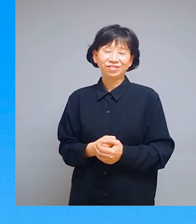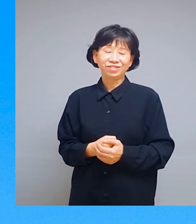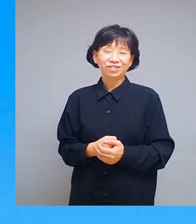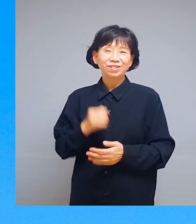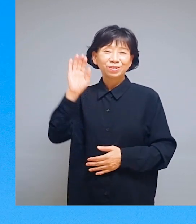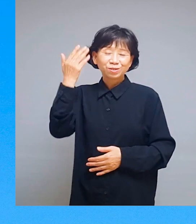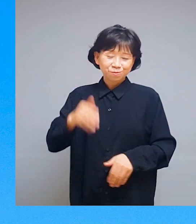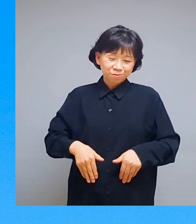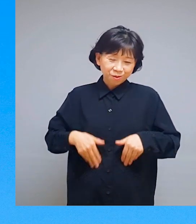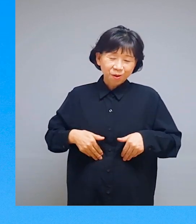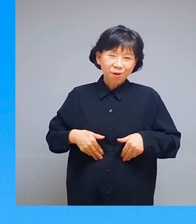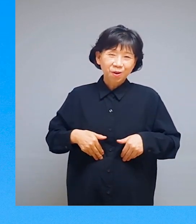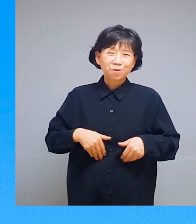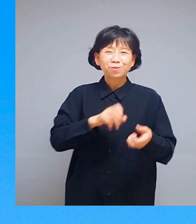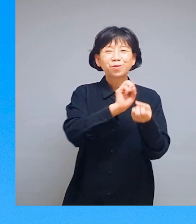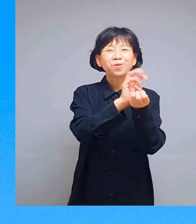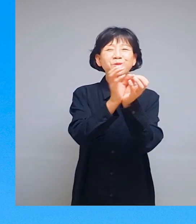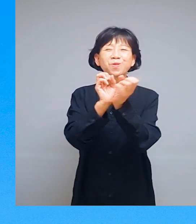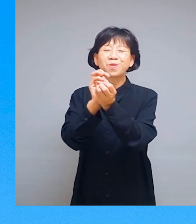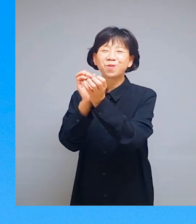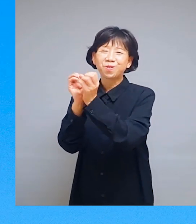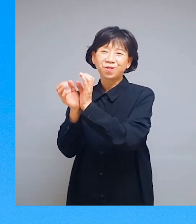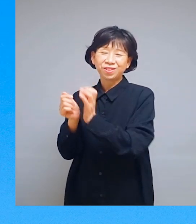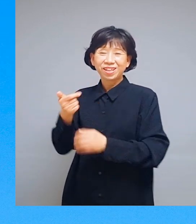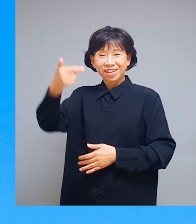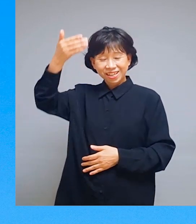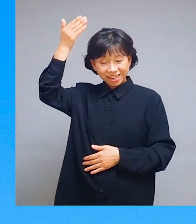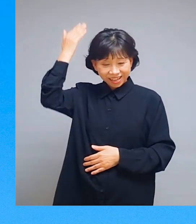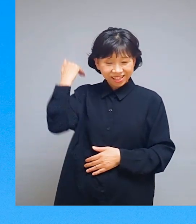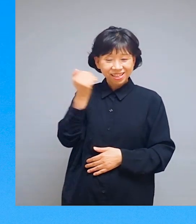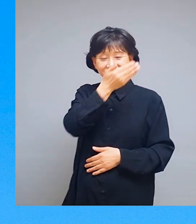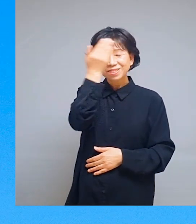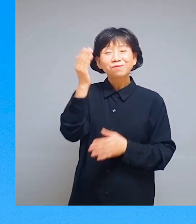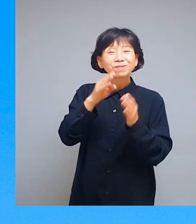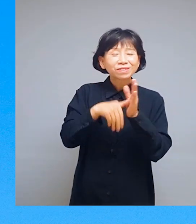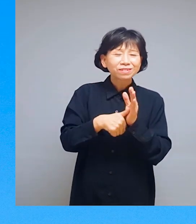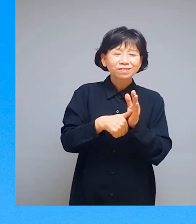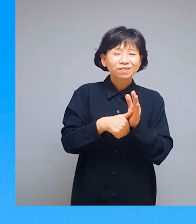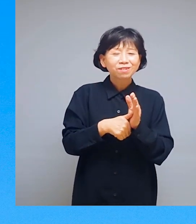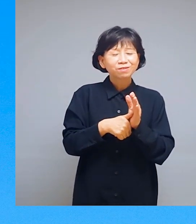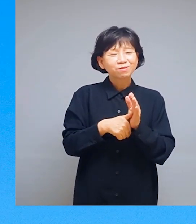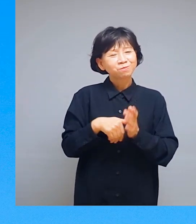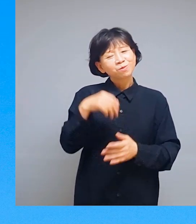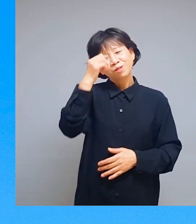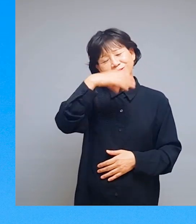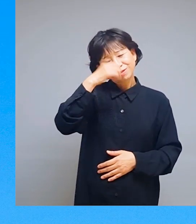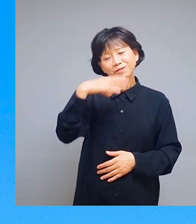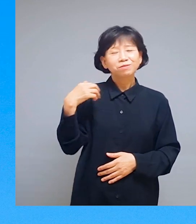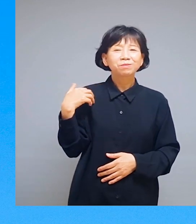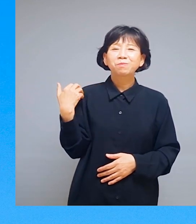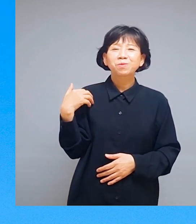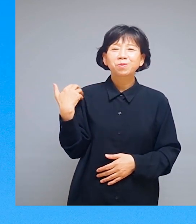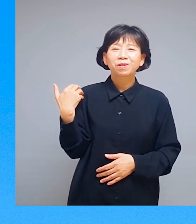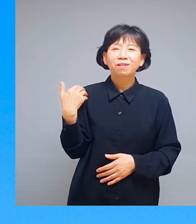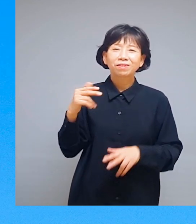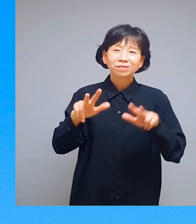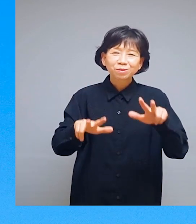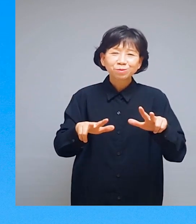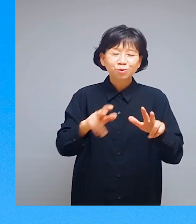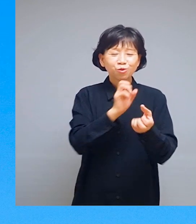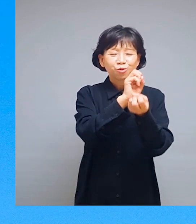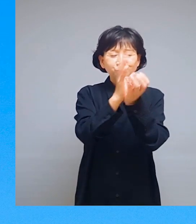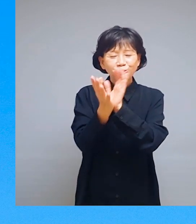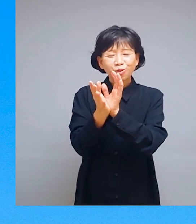그랬는데 이제 꽃이 있으니까 좋네요. 네. 네, 이제 봄이 됐습니다. 교회를